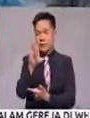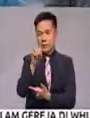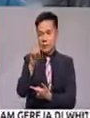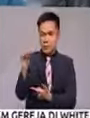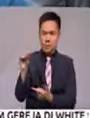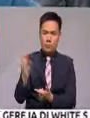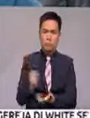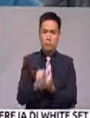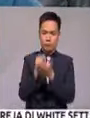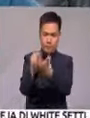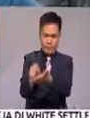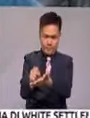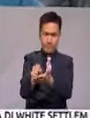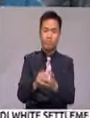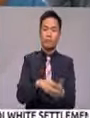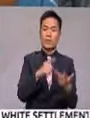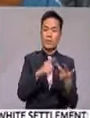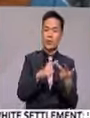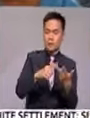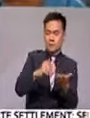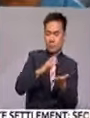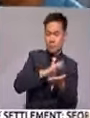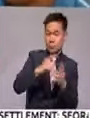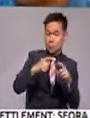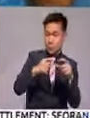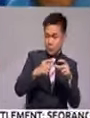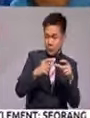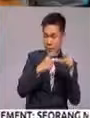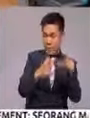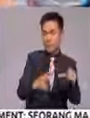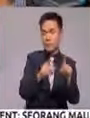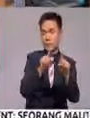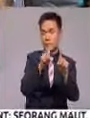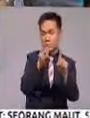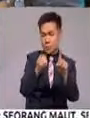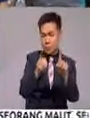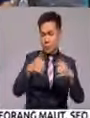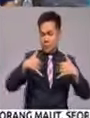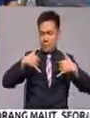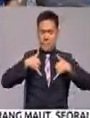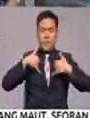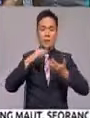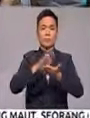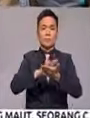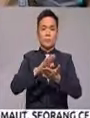RM300. Turut dihulurkan baucer persekolahan bernilai RM120 dan beg sekolah.